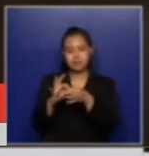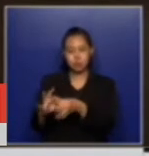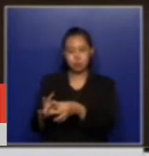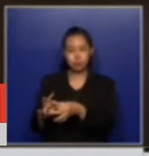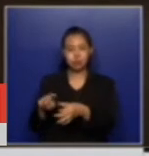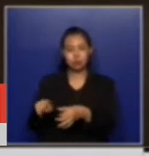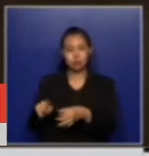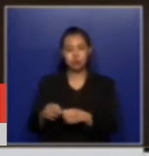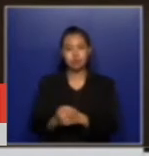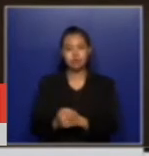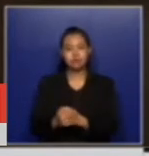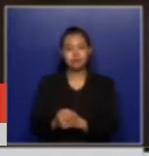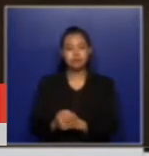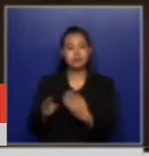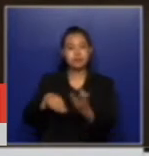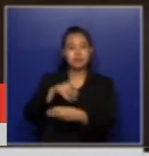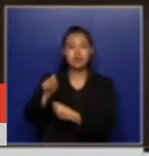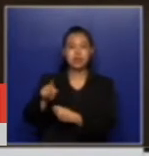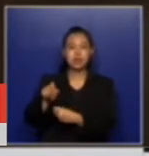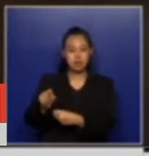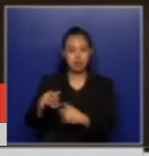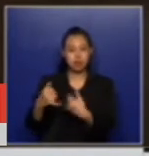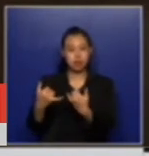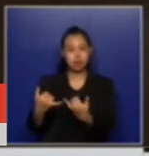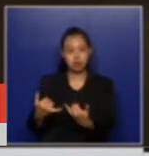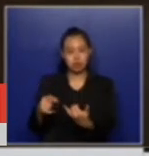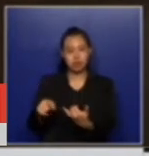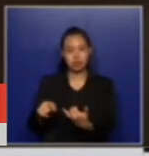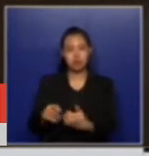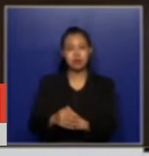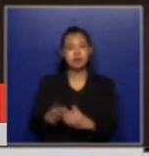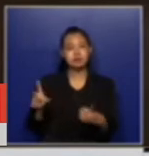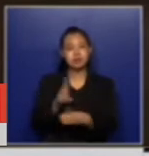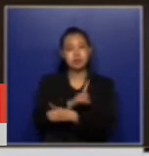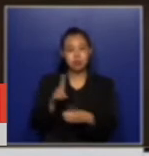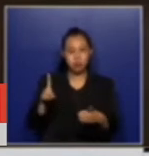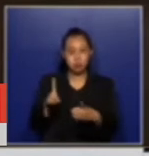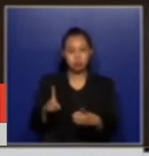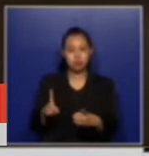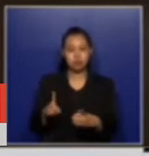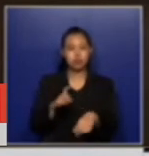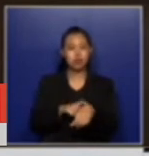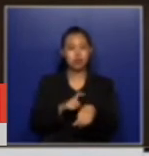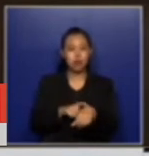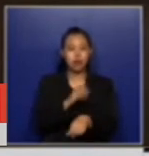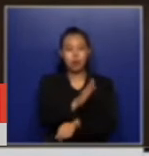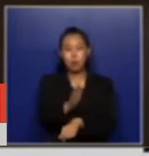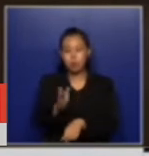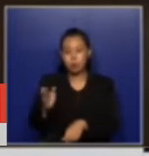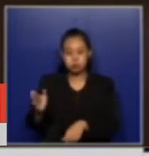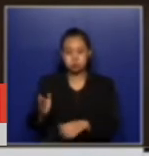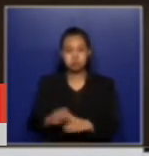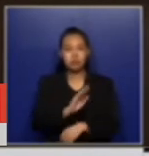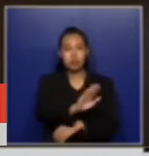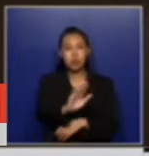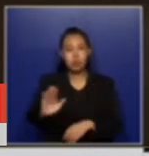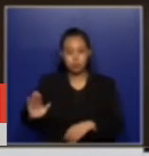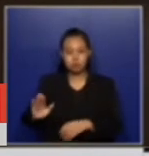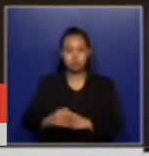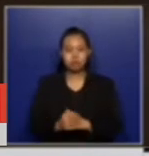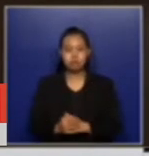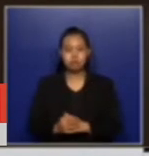กับสภาวะเศรษฐกิจและสังคมในช่วงเวลานั้นๆในขณะ